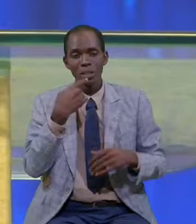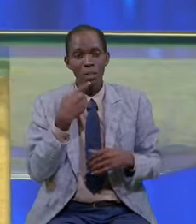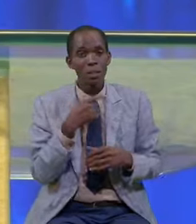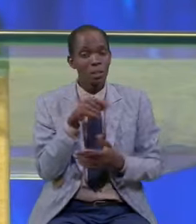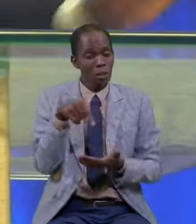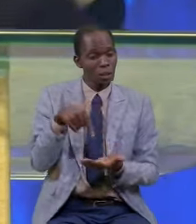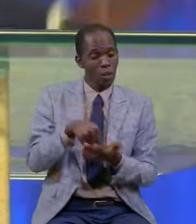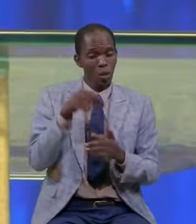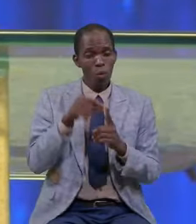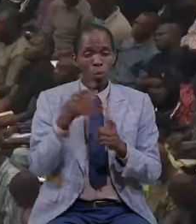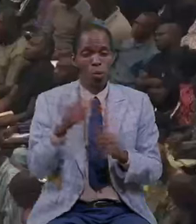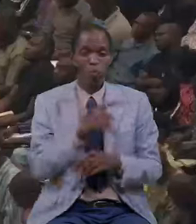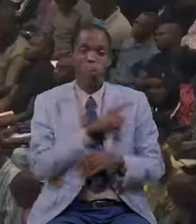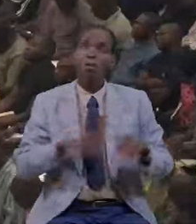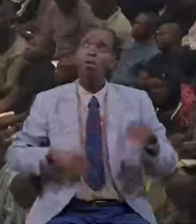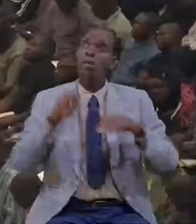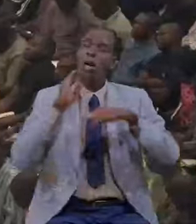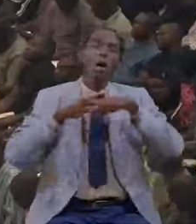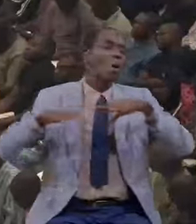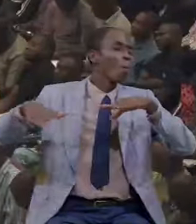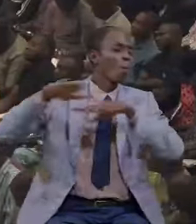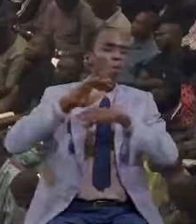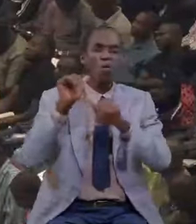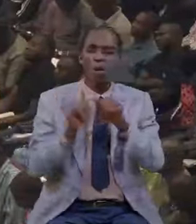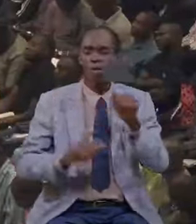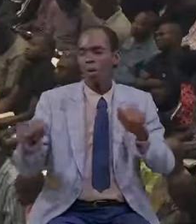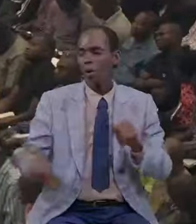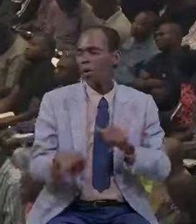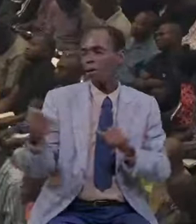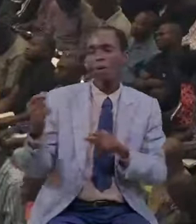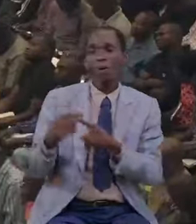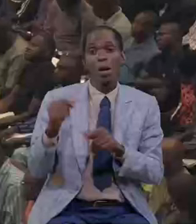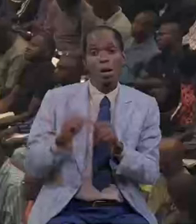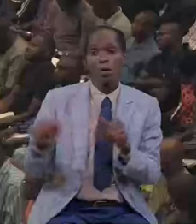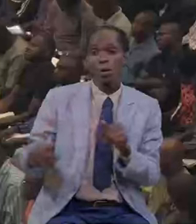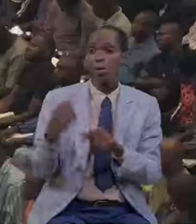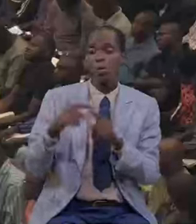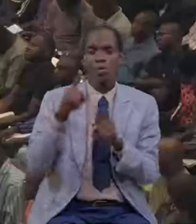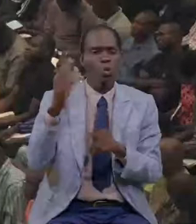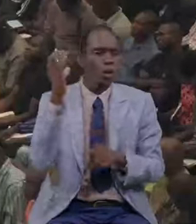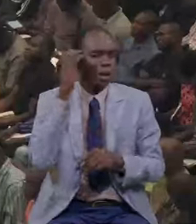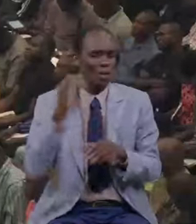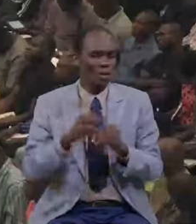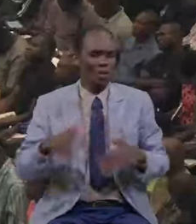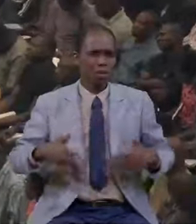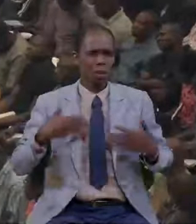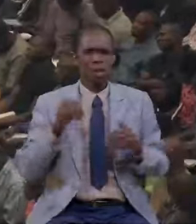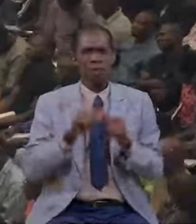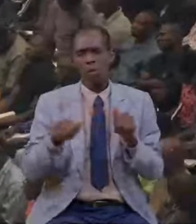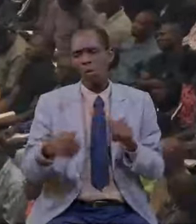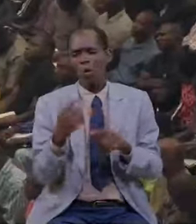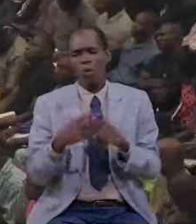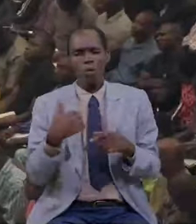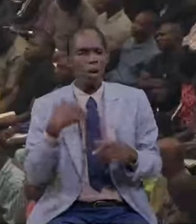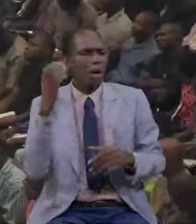mascarades auraient parlé, mais la parole du Seigneur surpasse tout. Toute parole que vous avez dans votre vie, toute parole que vous